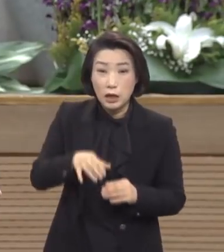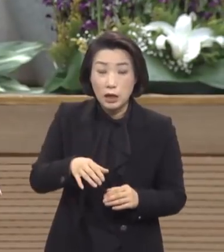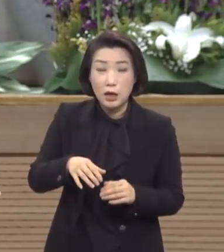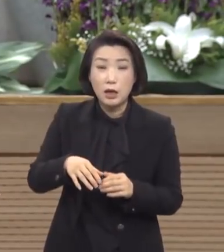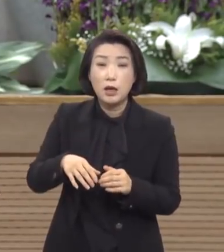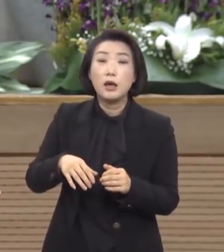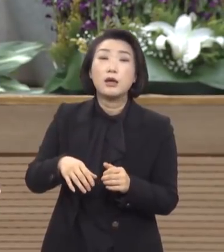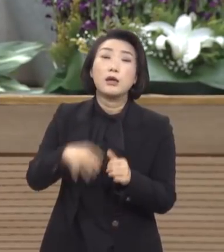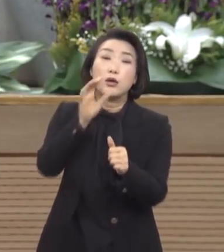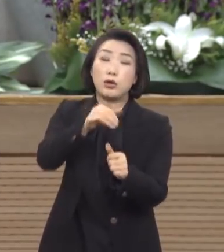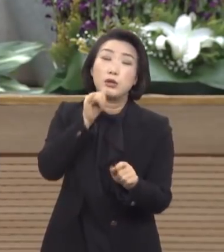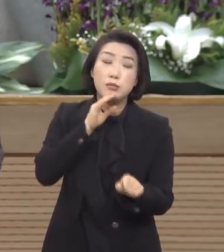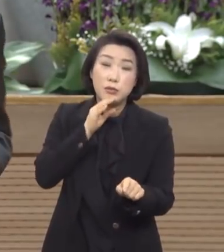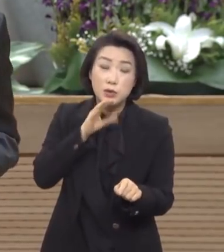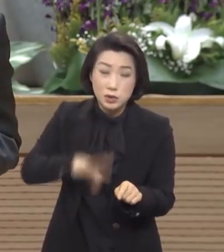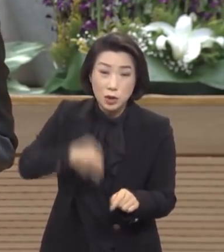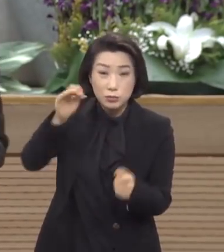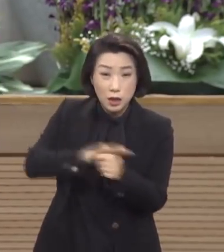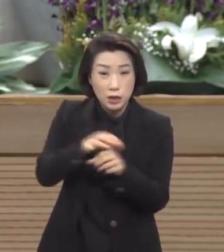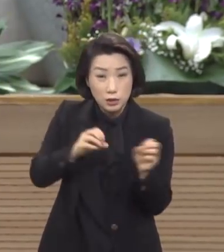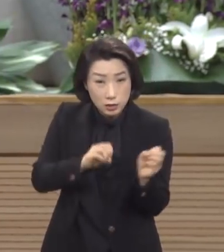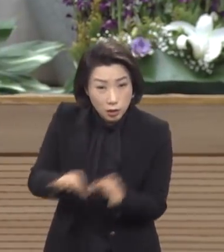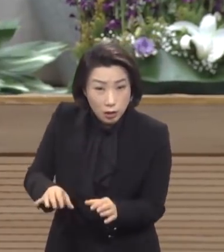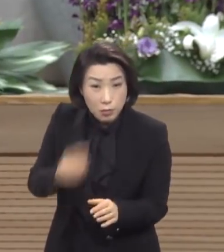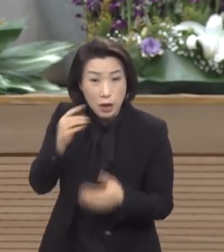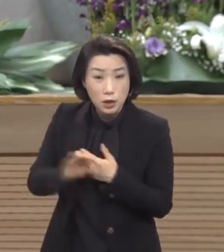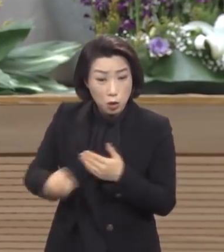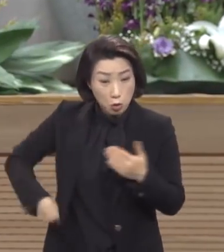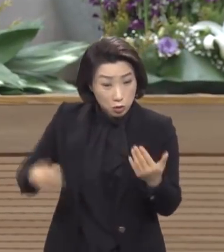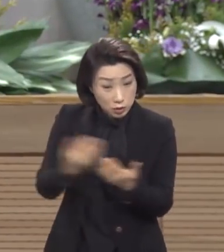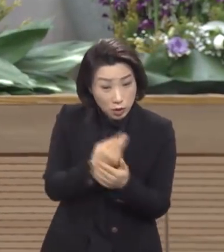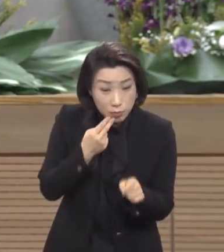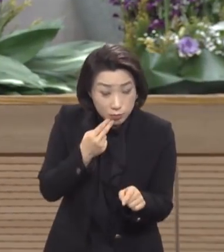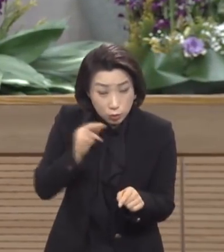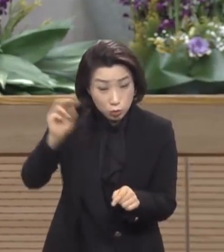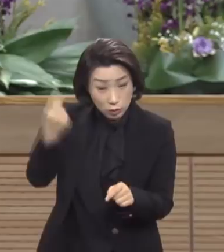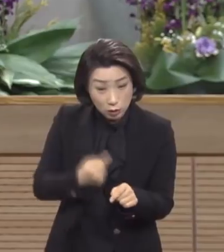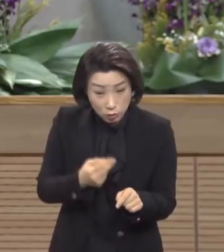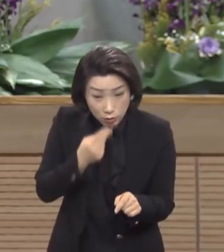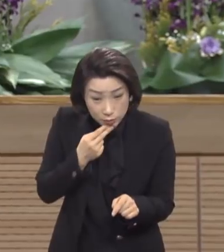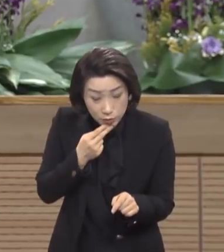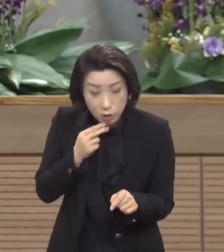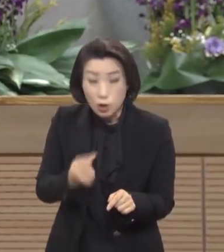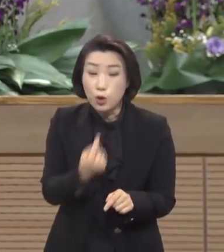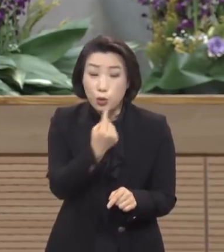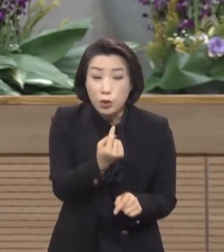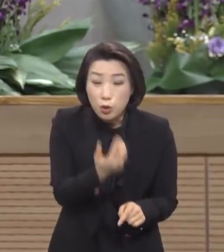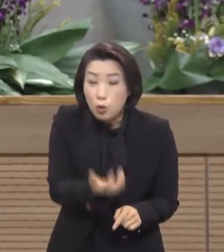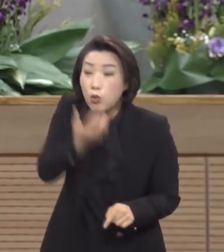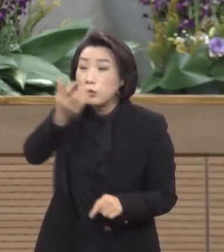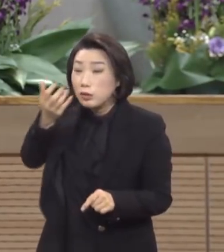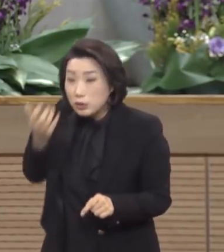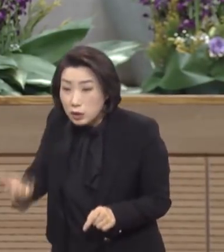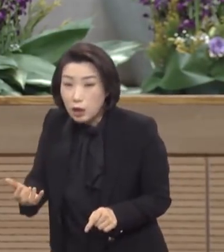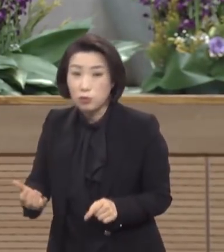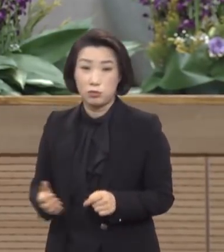잊어버렸어. 만약에 네가 회개치 않고 돌아오지 않으면 내게서 촛대를